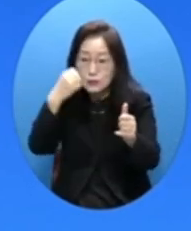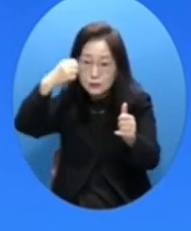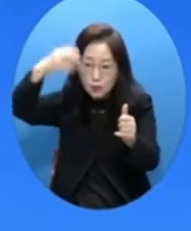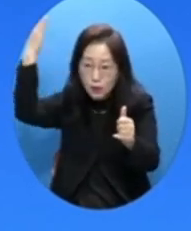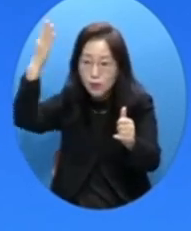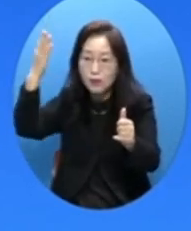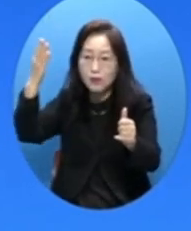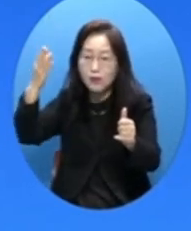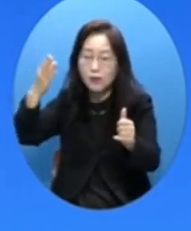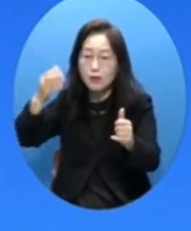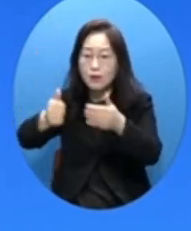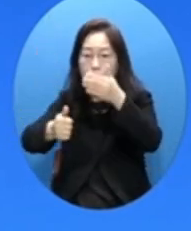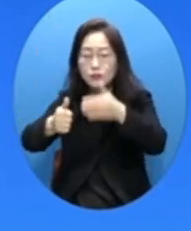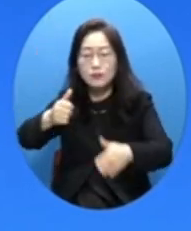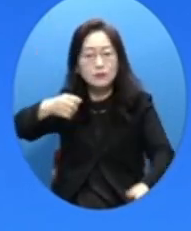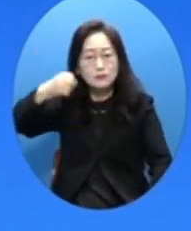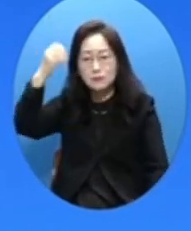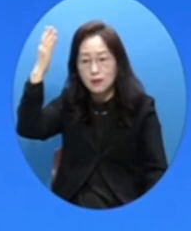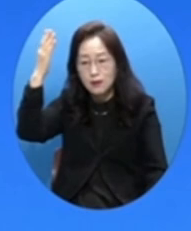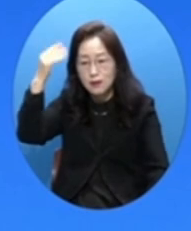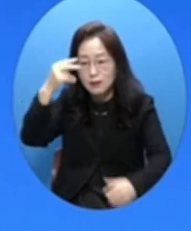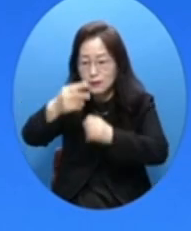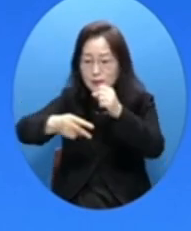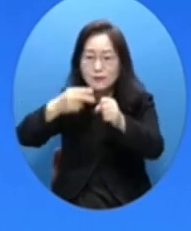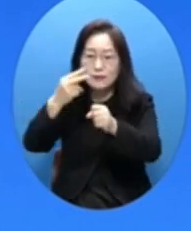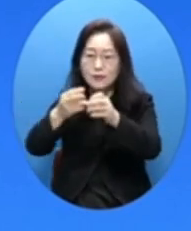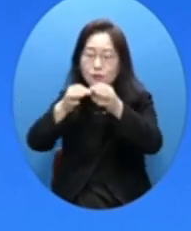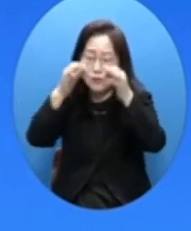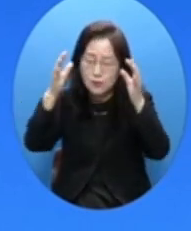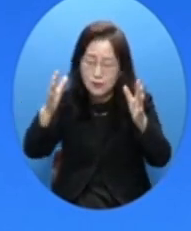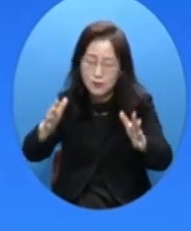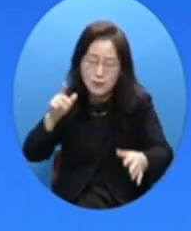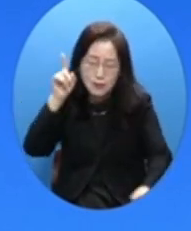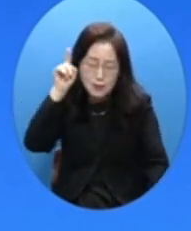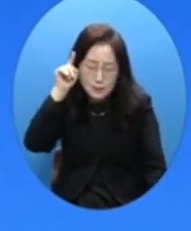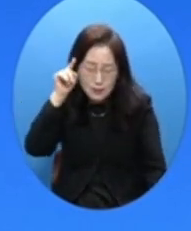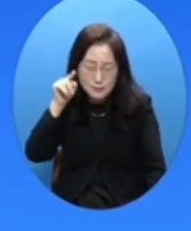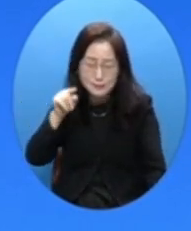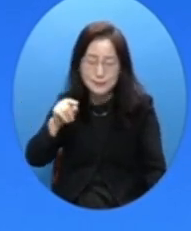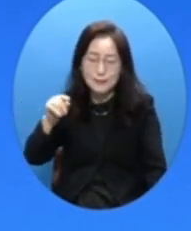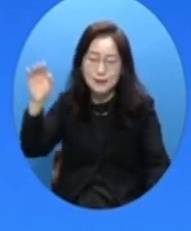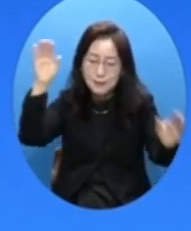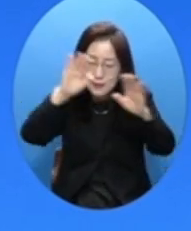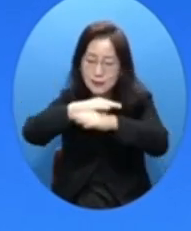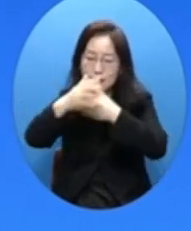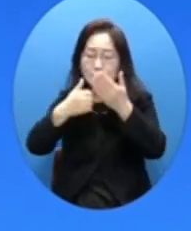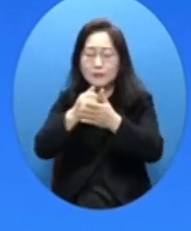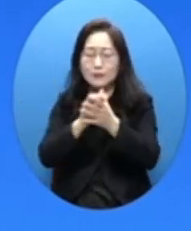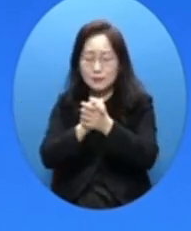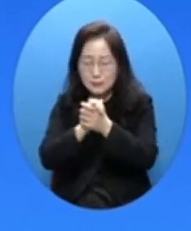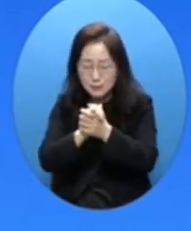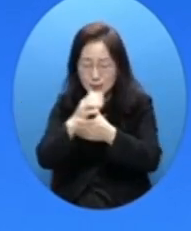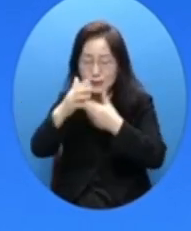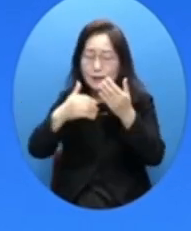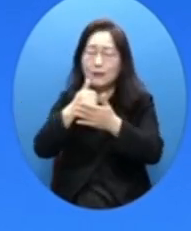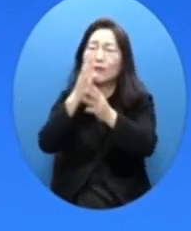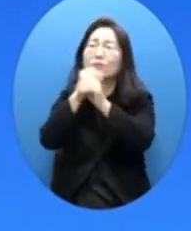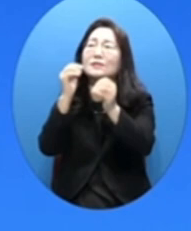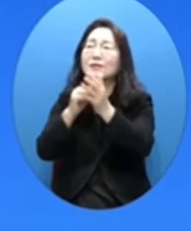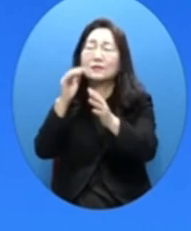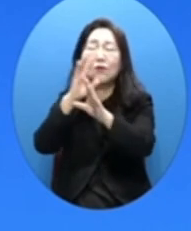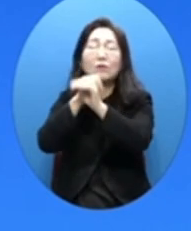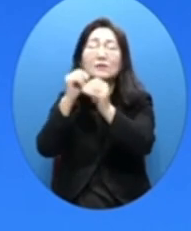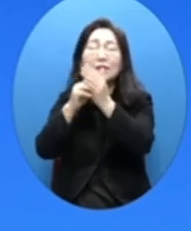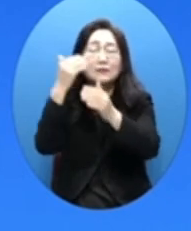말미암아 이를 지난 동안 매일 밤마다 하나님의 하나님 언제까지입니까